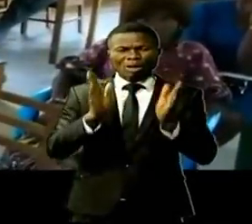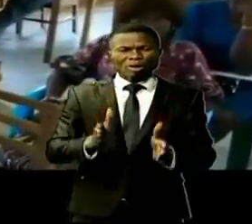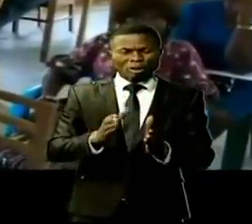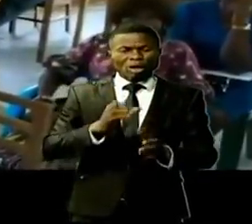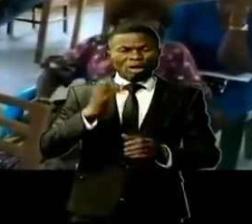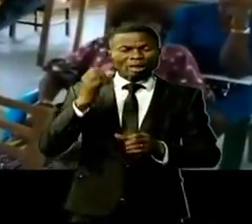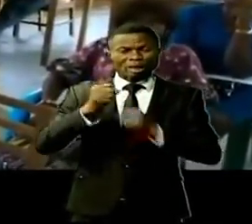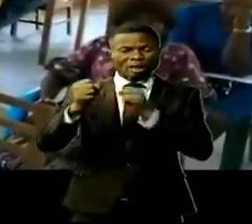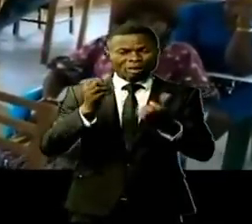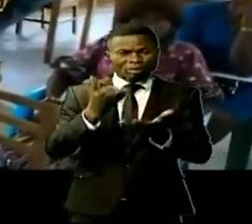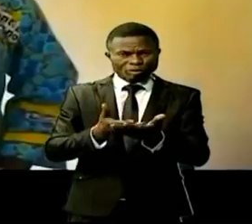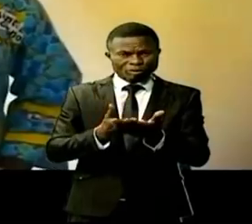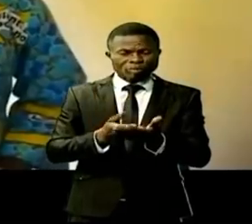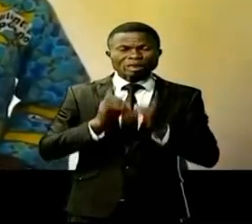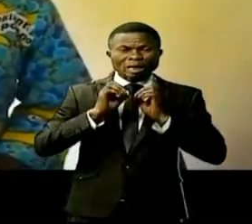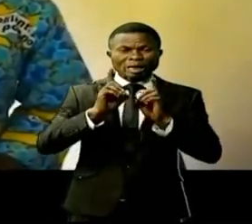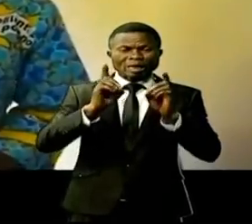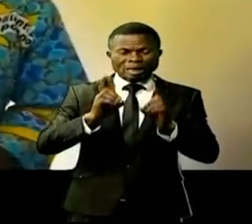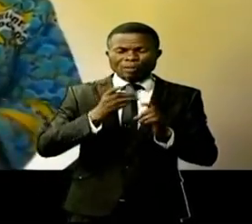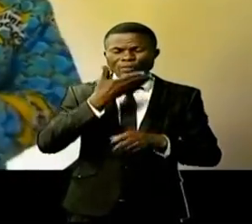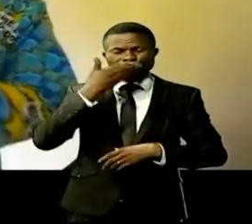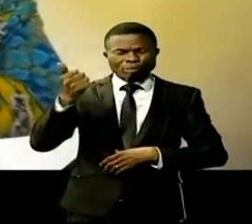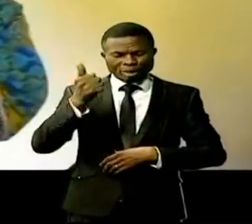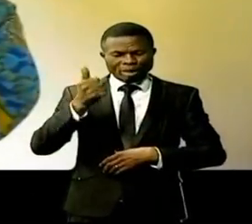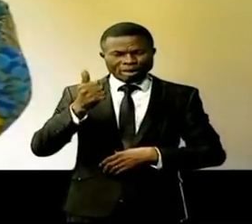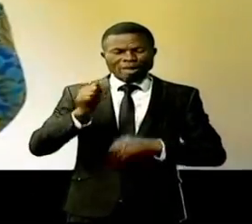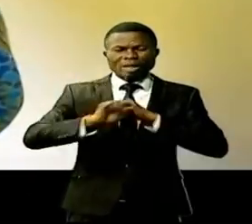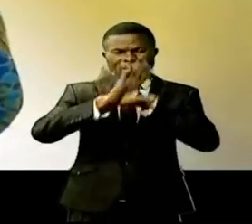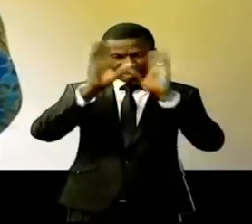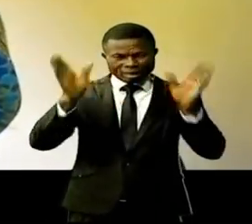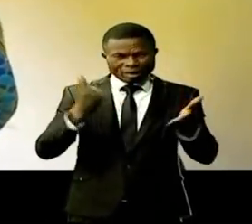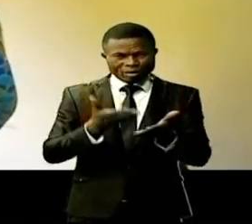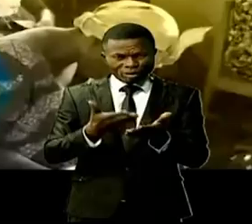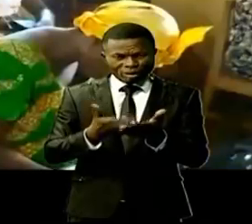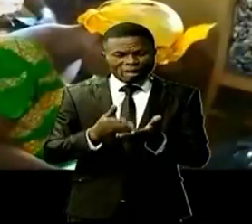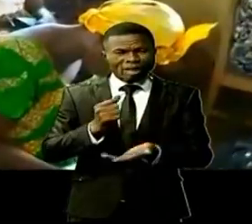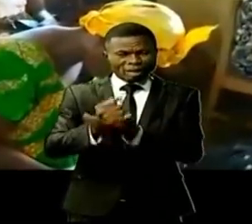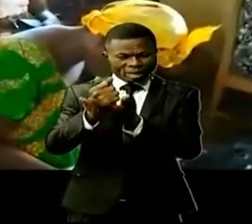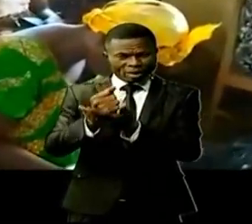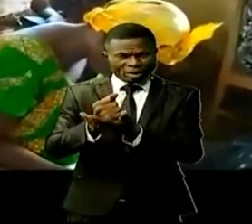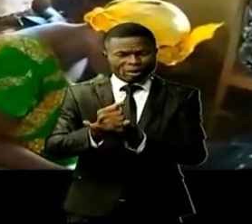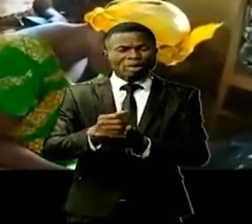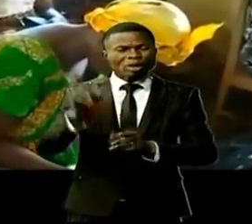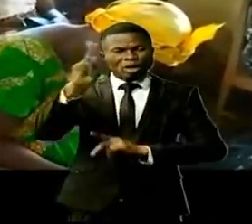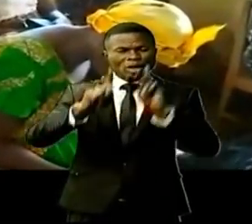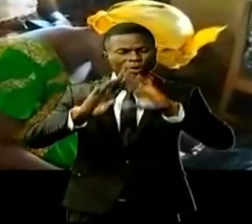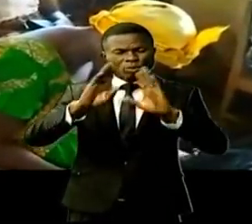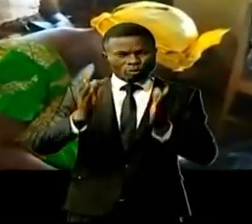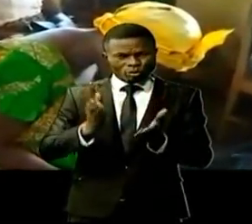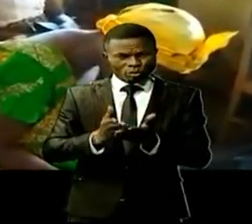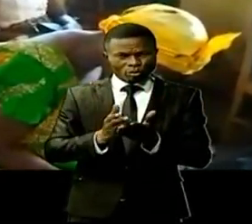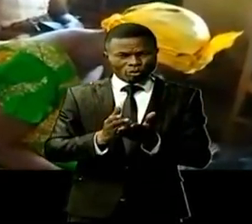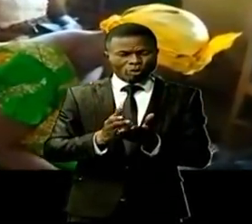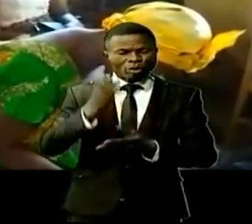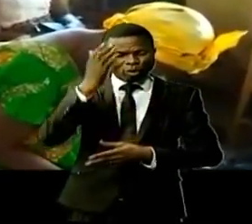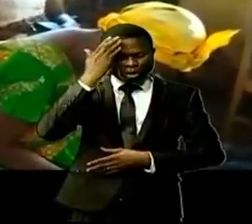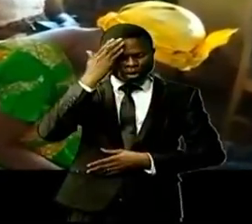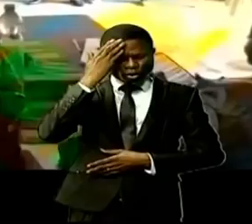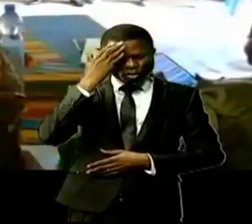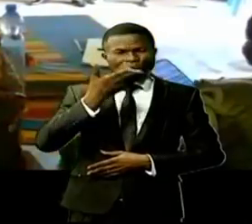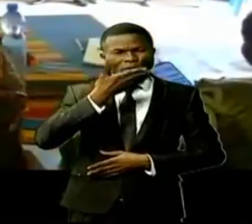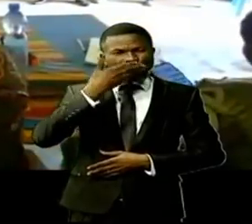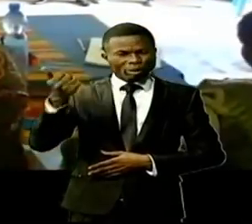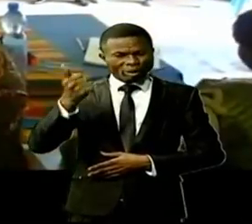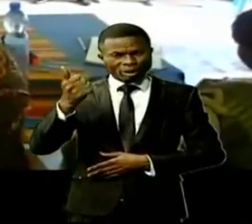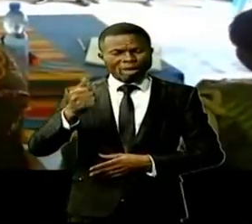lutte. Des allocutions roses et claires en langue locale ont permis à cette population de prendre une position pour